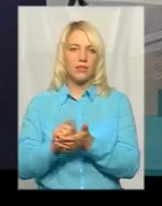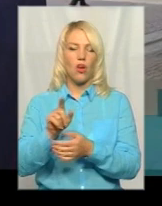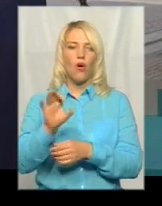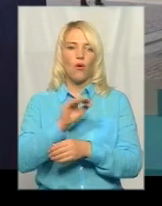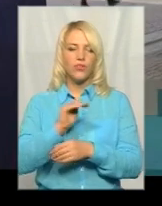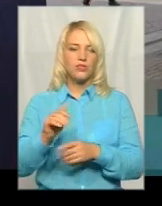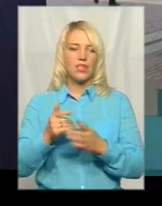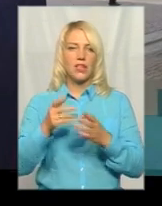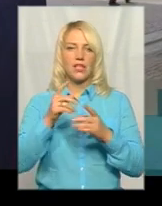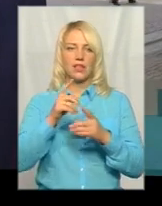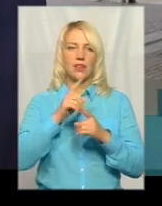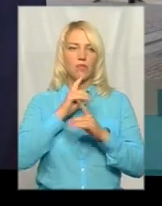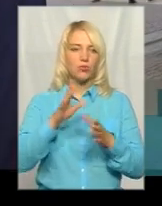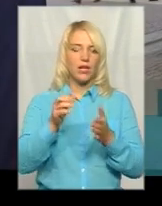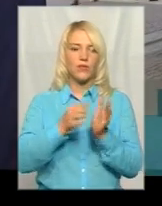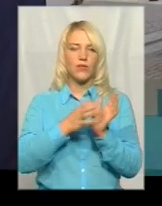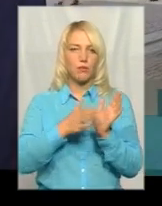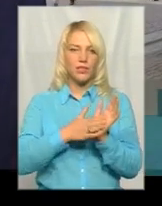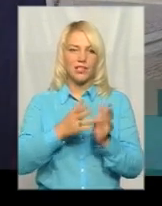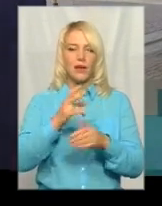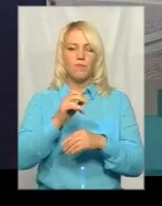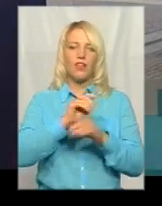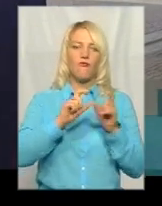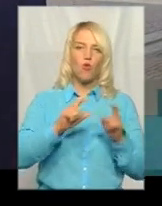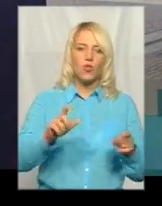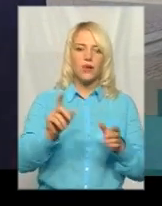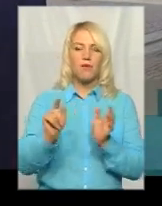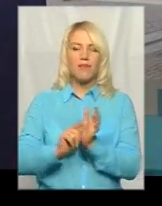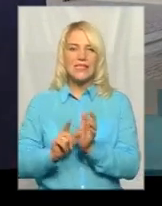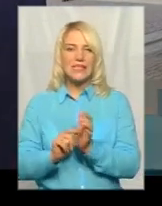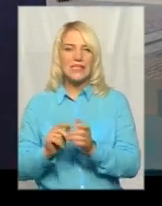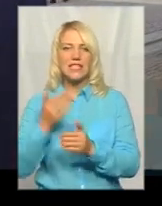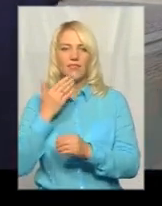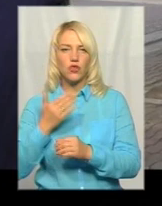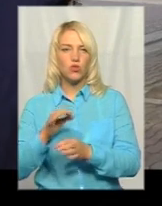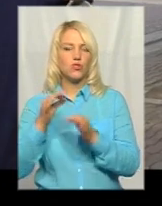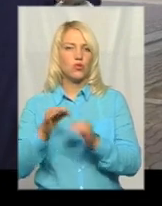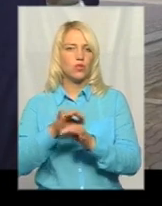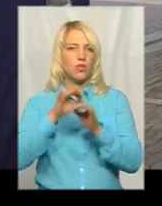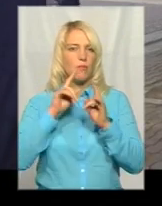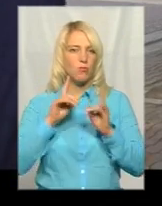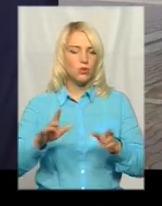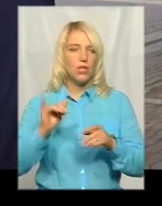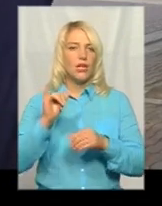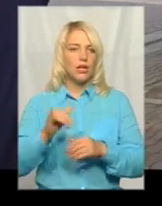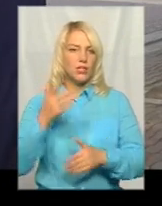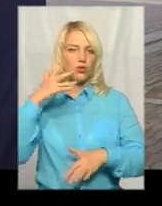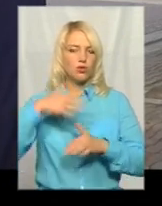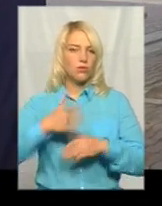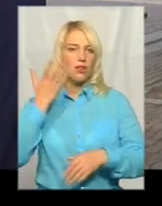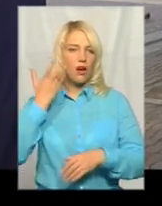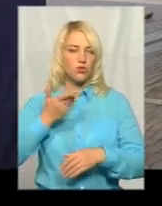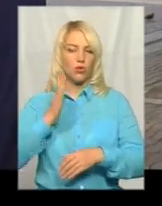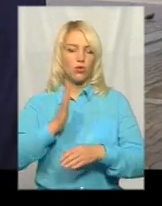ні в яких фондах, ніде немає ні податкової звітності, ні пенсійної. Зрозуміло, що коли людина доживе до